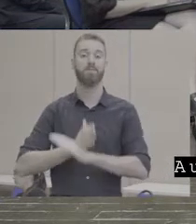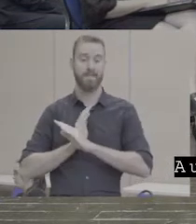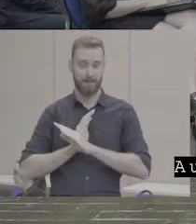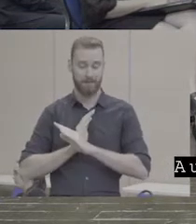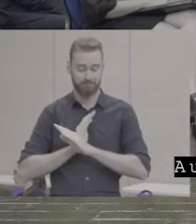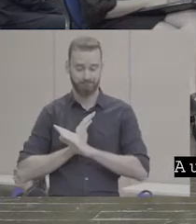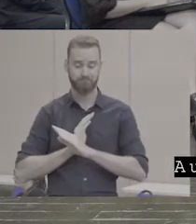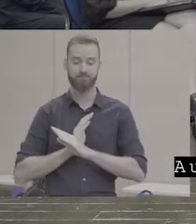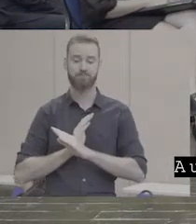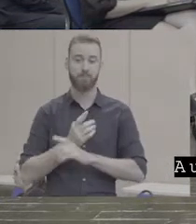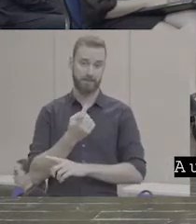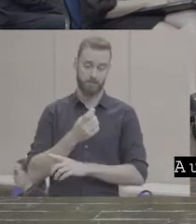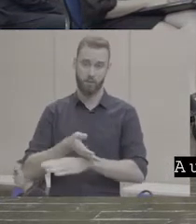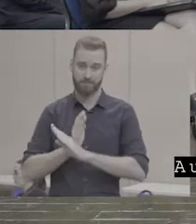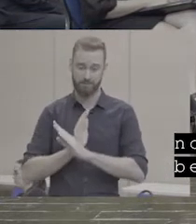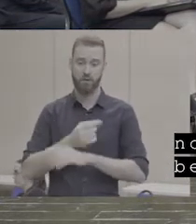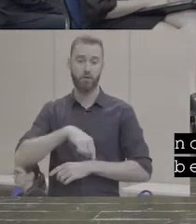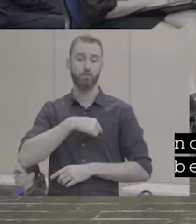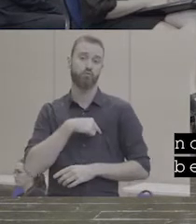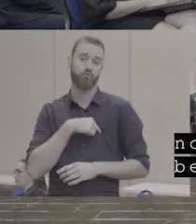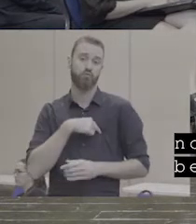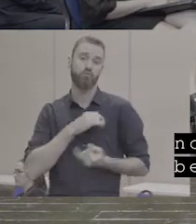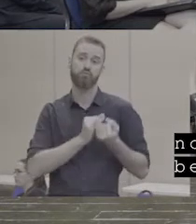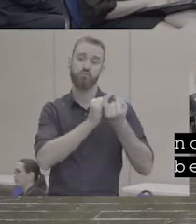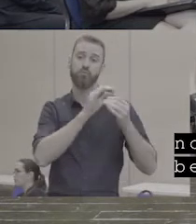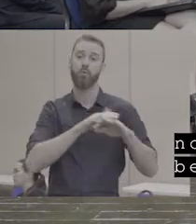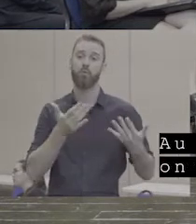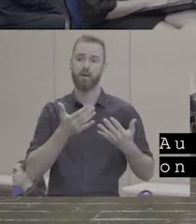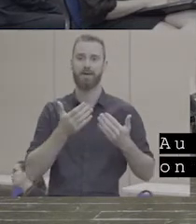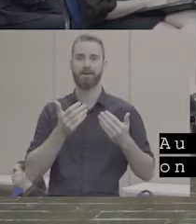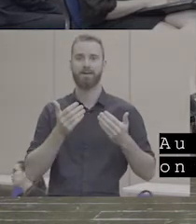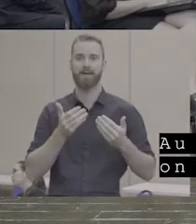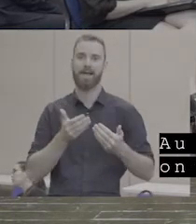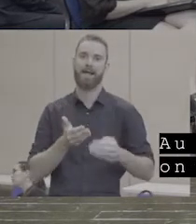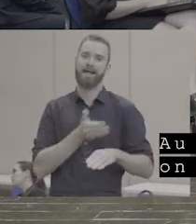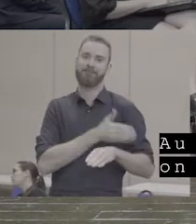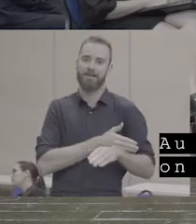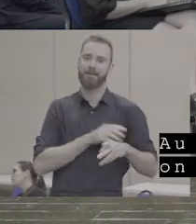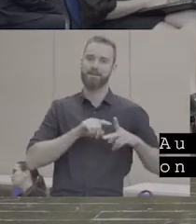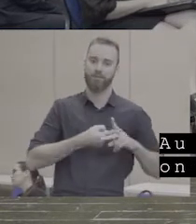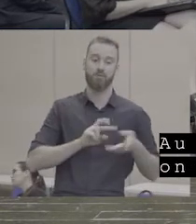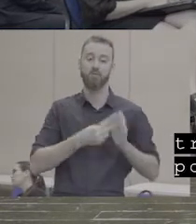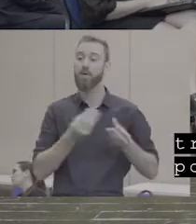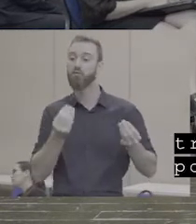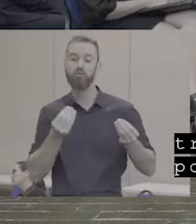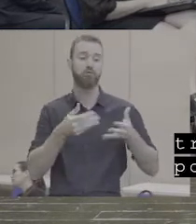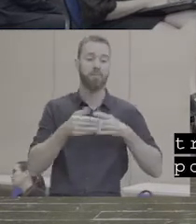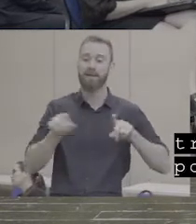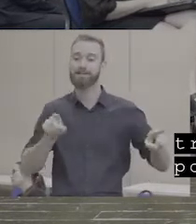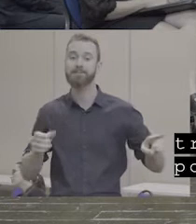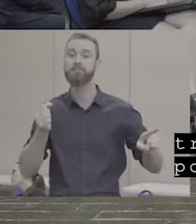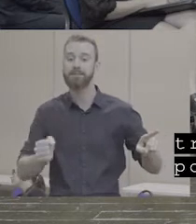obstacles, disons, nous, notre travail, c'est beaucoup en amont, comme au début. On identifie des sites, on essaie de trouver des